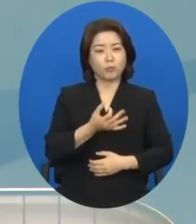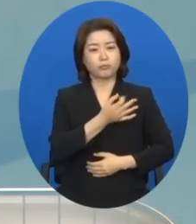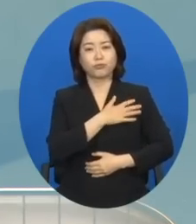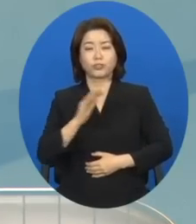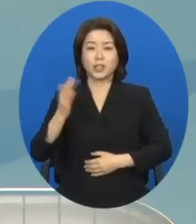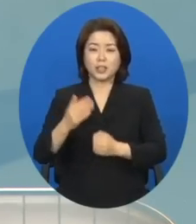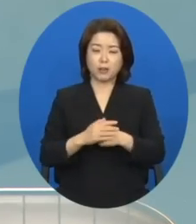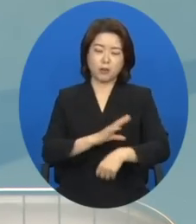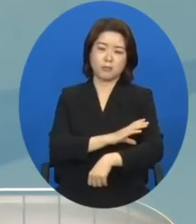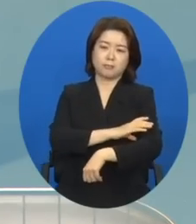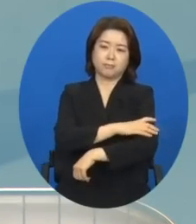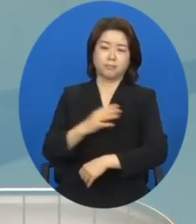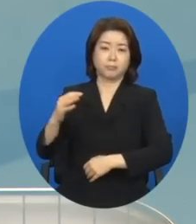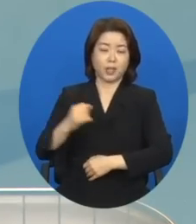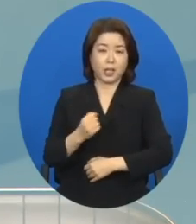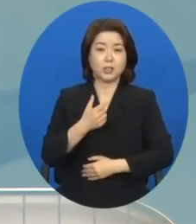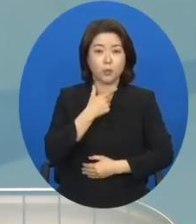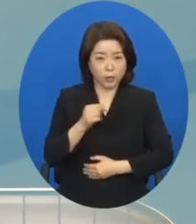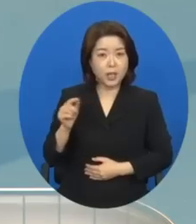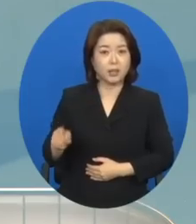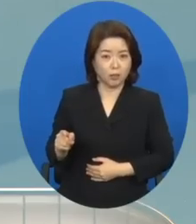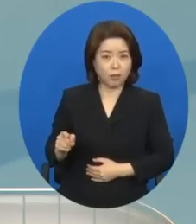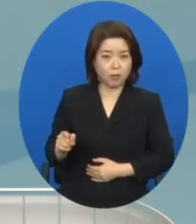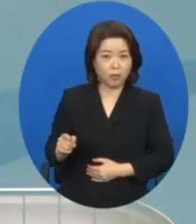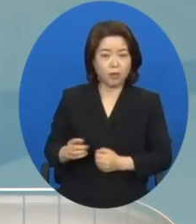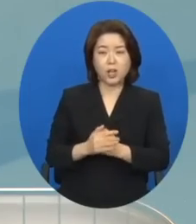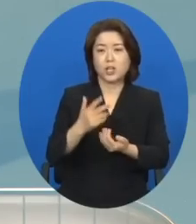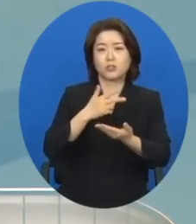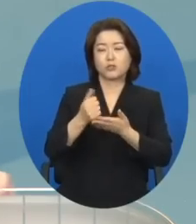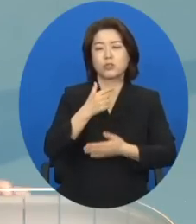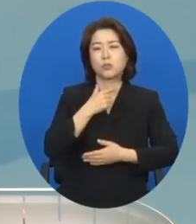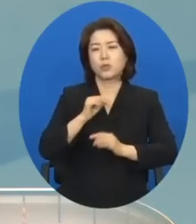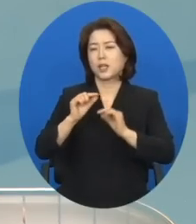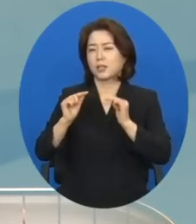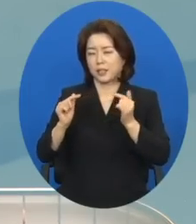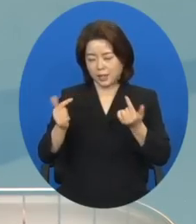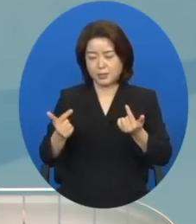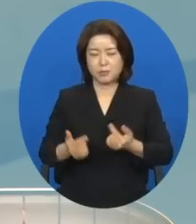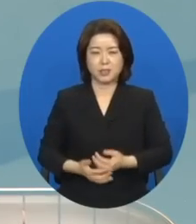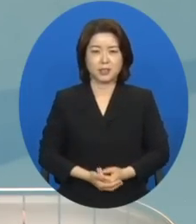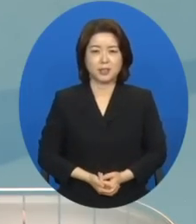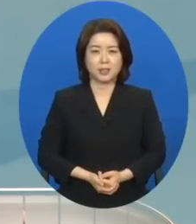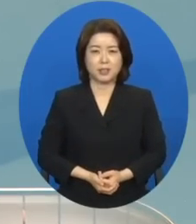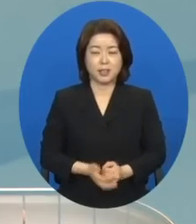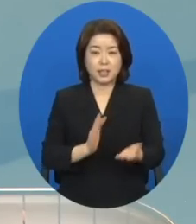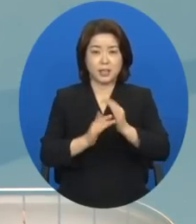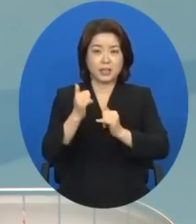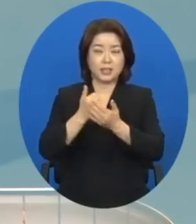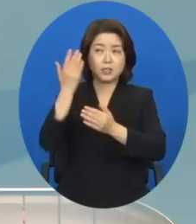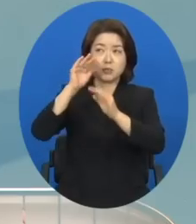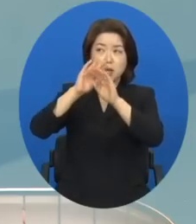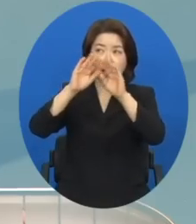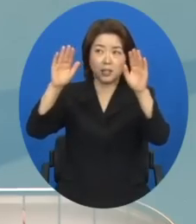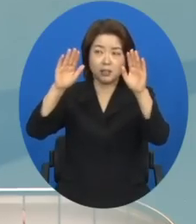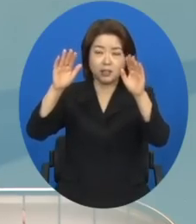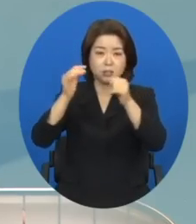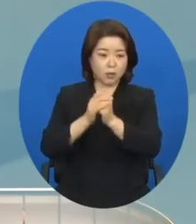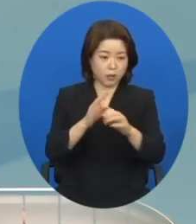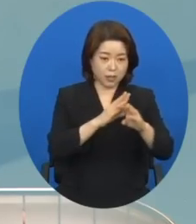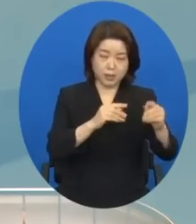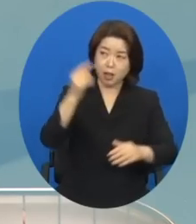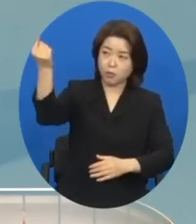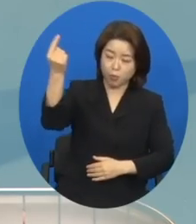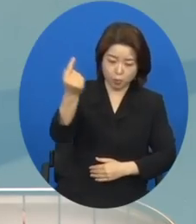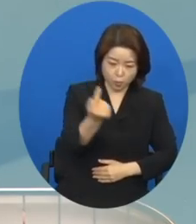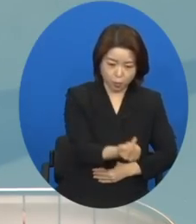권력을 얻기를 원하는 것, 주님이 원하시는 것이 아니었다는 거예요. 예수님은 하늘에서 땅으로